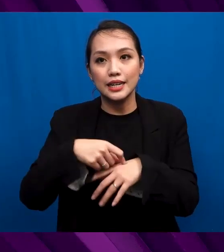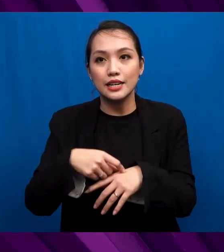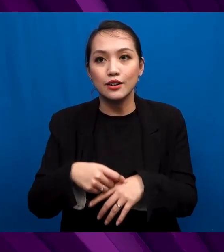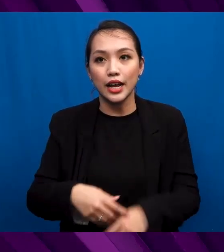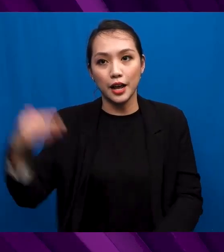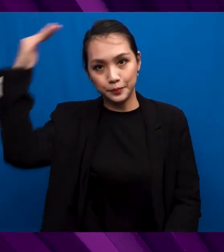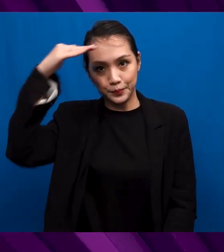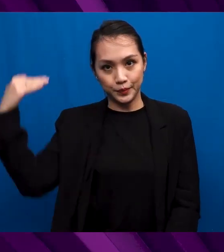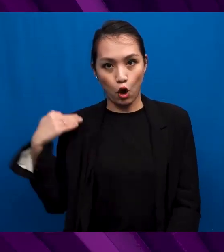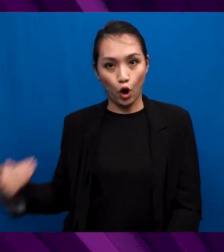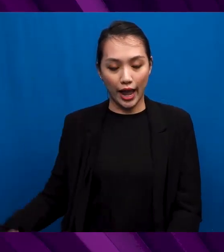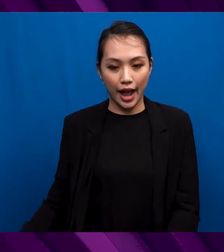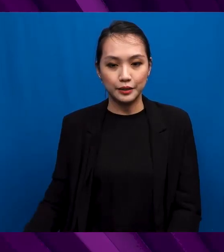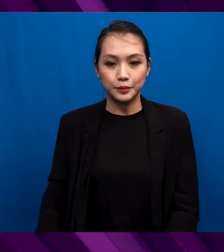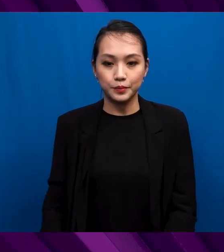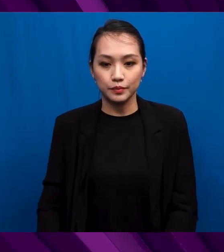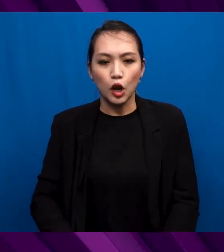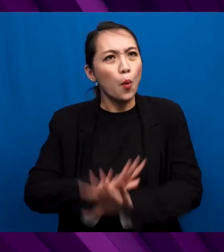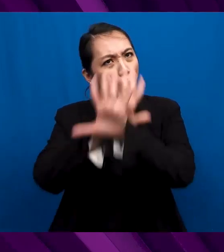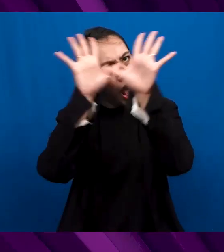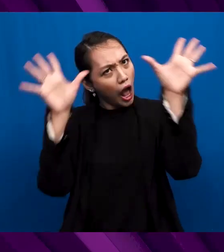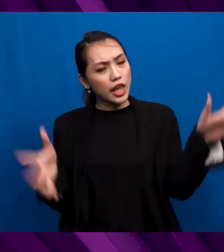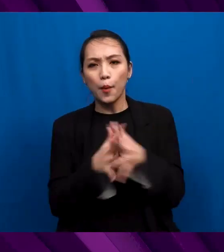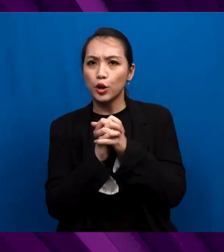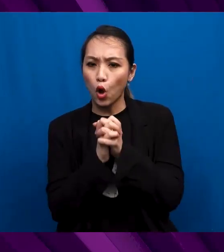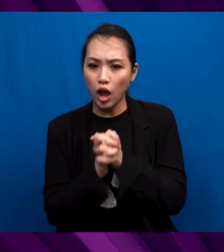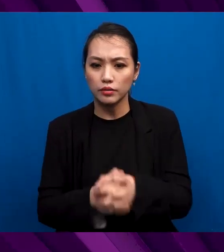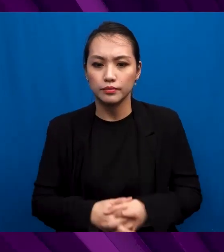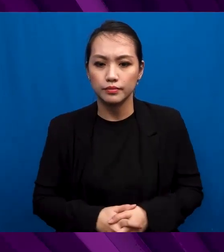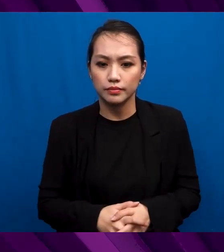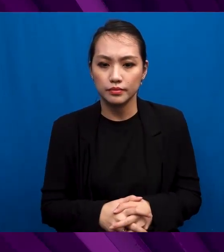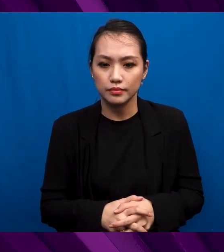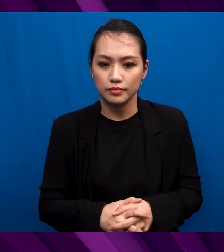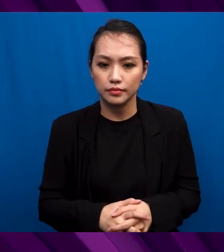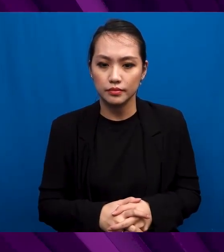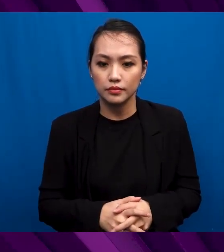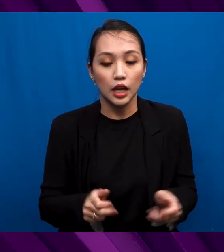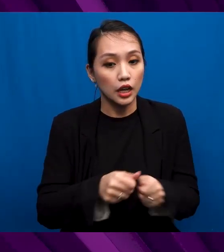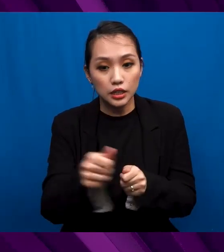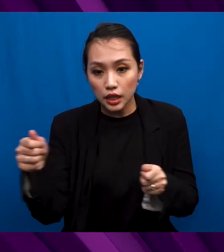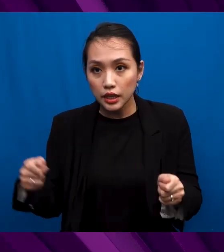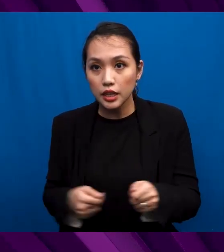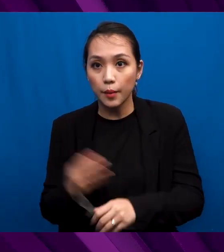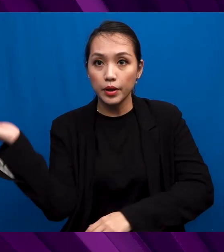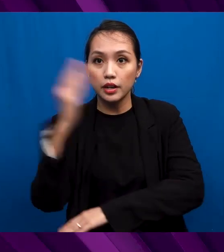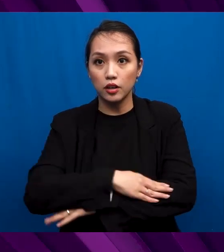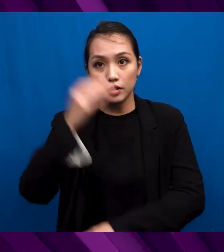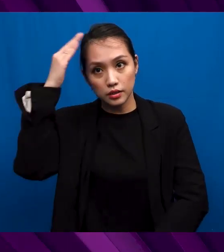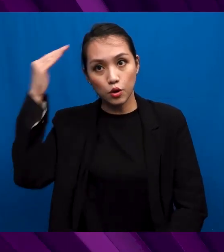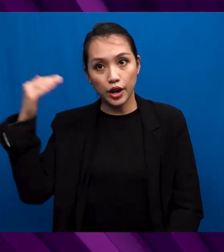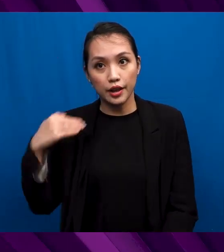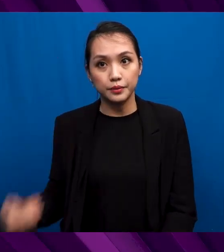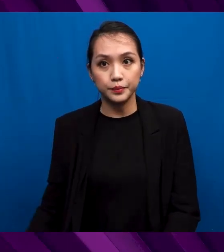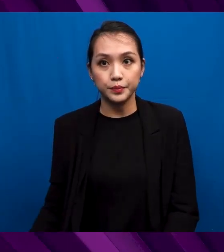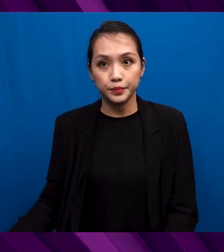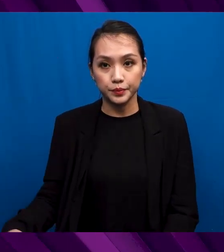sembayangnya. Mereka seringkali doa fajar pagi sebelum kerja itu bukan sebulan sekali, tapi setiap hari. Memang rasanya